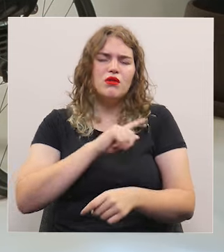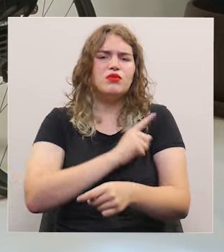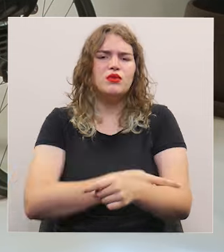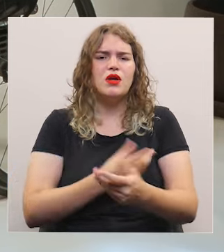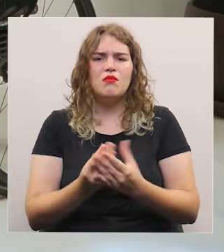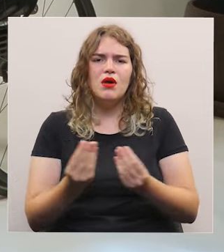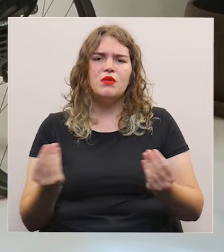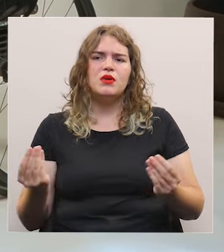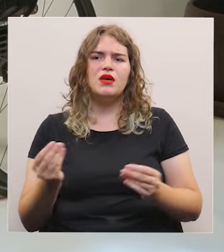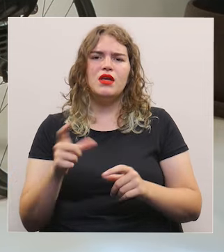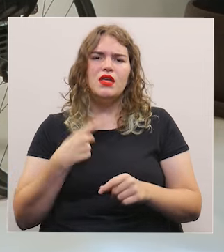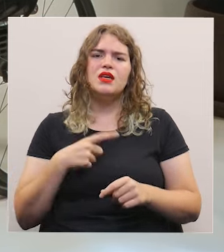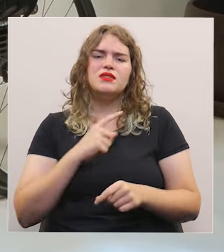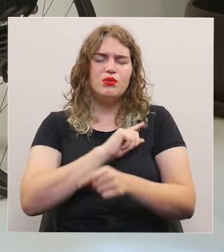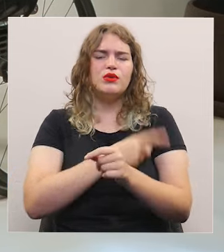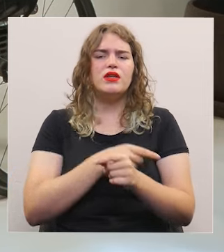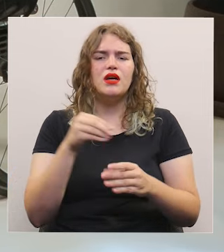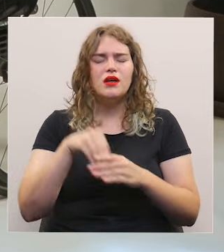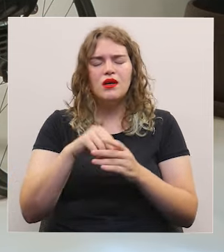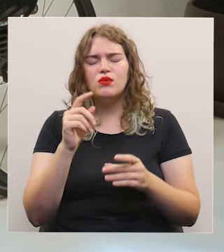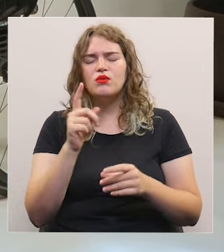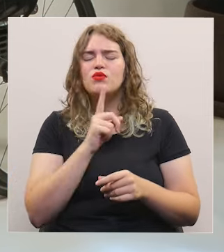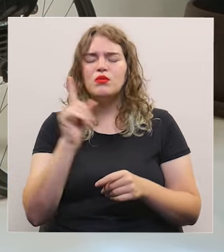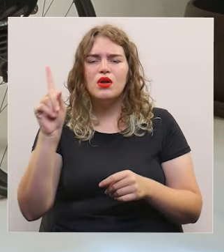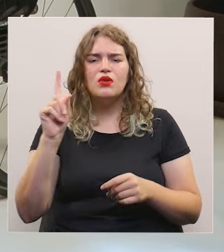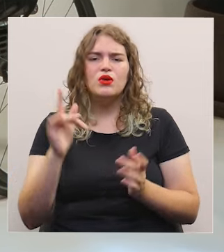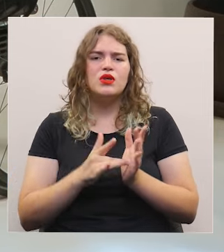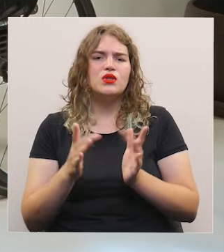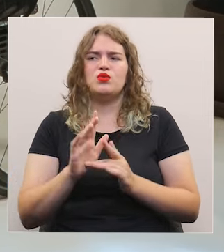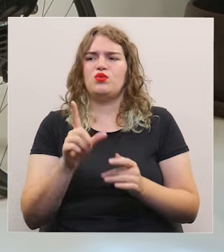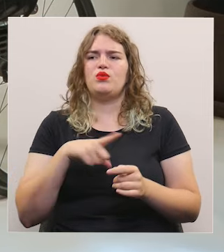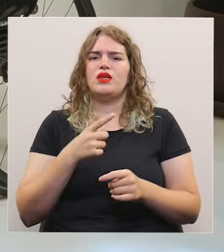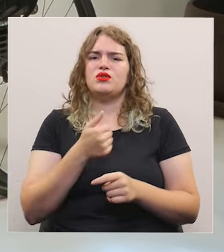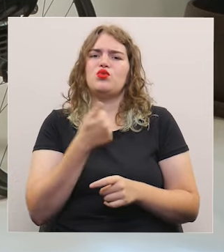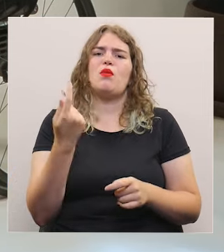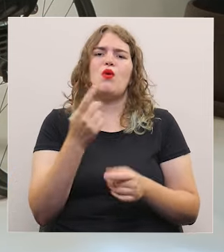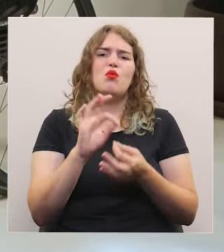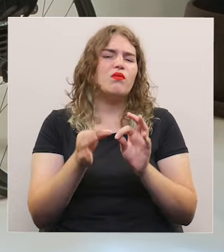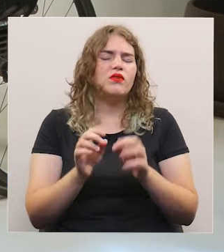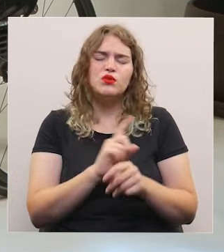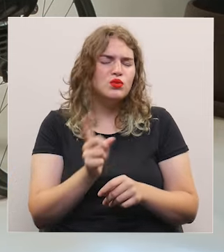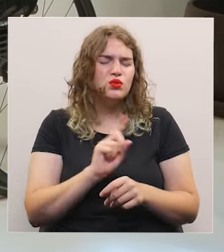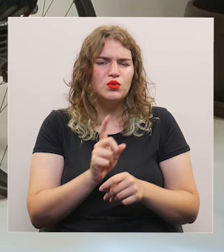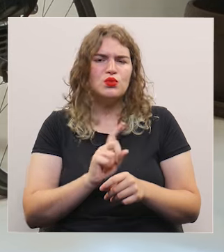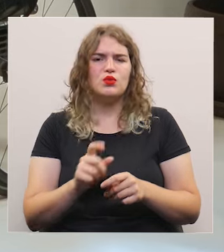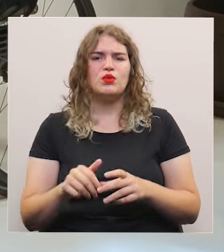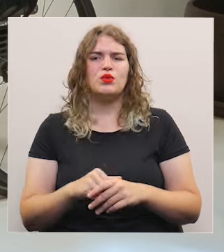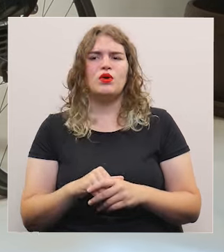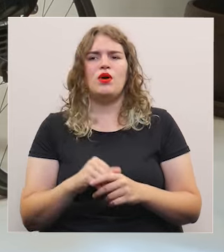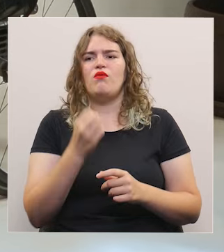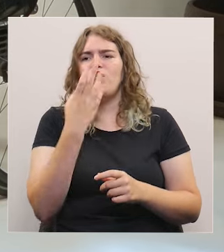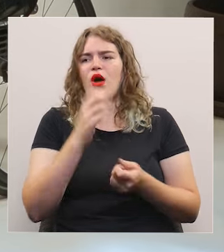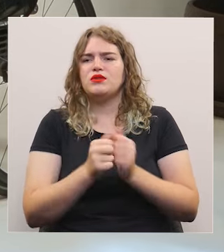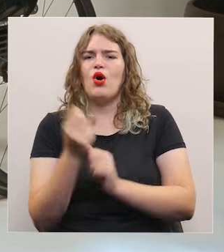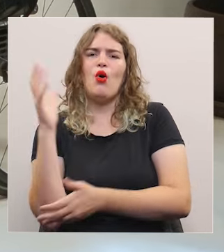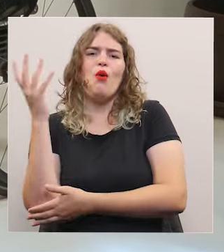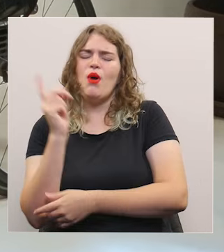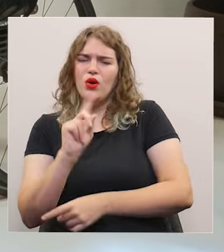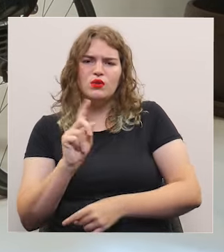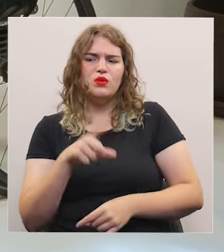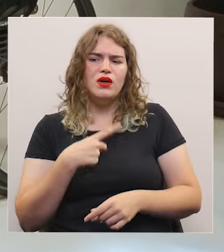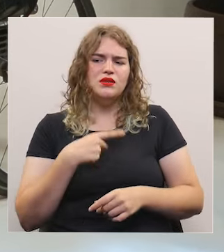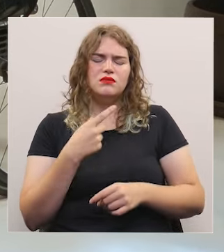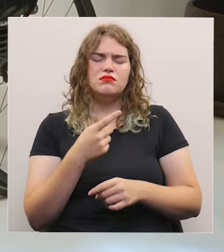tare. Și, este putere în numele Lui Hristos. Da, este putere. Nu este un simplu cuvânt, nu, așa, este, nu doar, zici nu, floare, doar sau, floare sau copac.